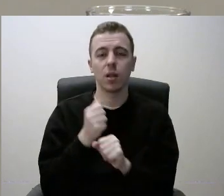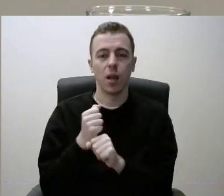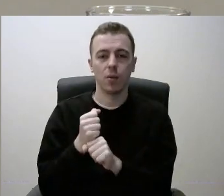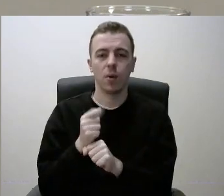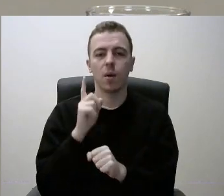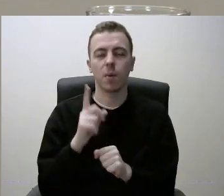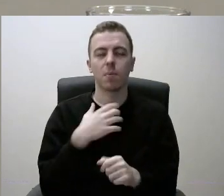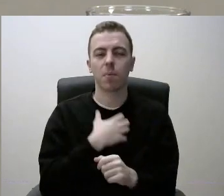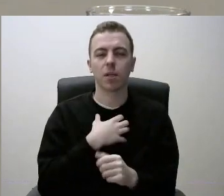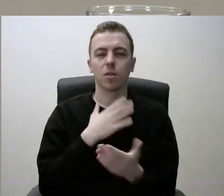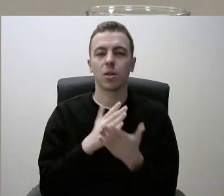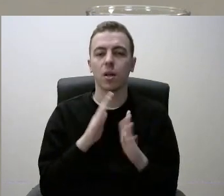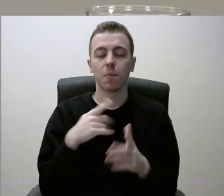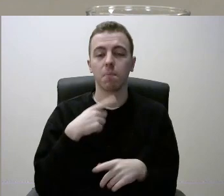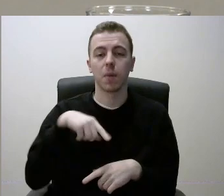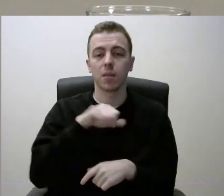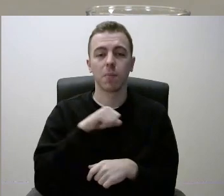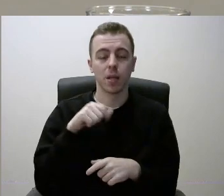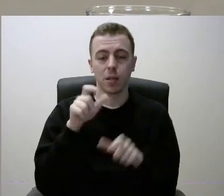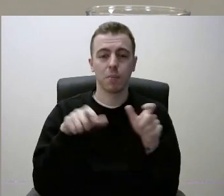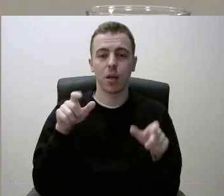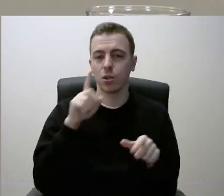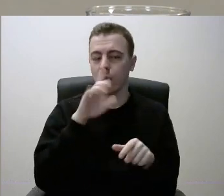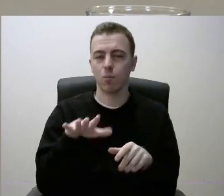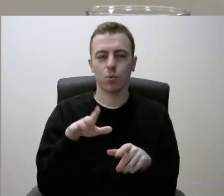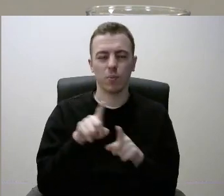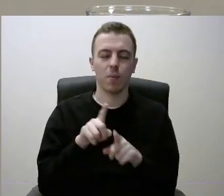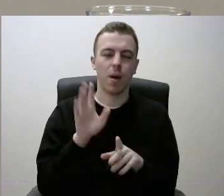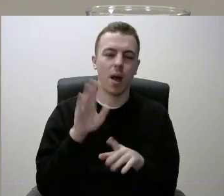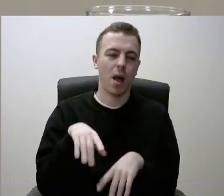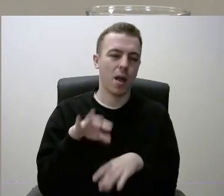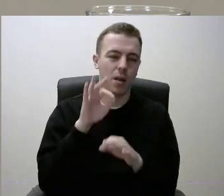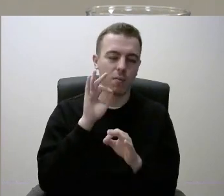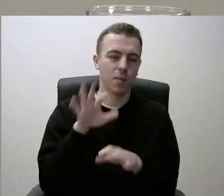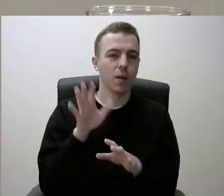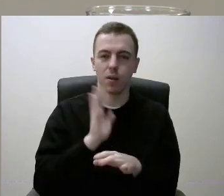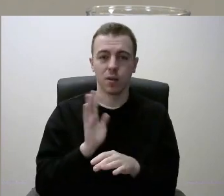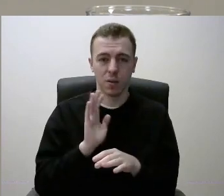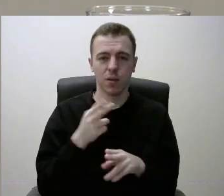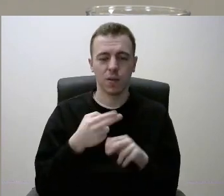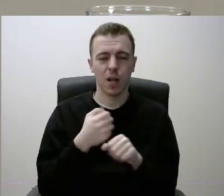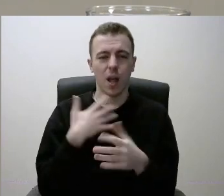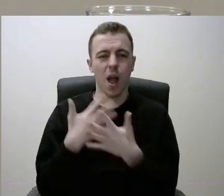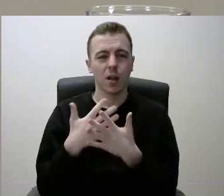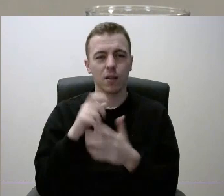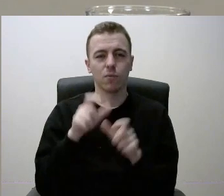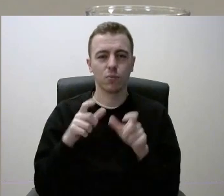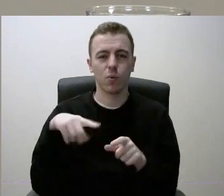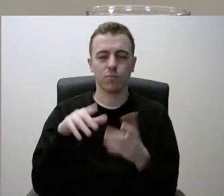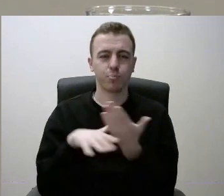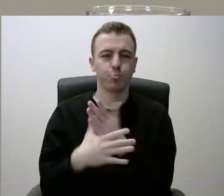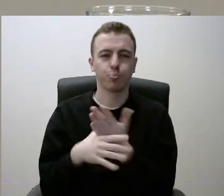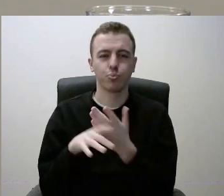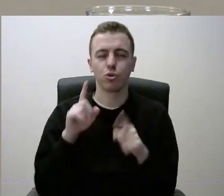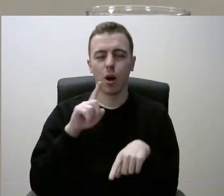pagrindinis momentas yra tai, kad mes patys kaip piliečiai nebūtumėm abejingi. Tai yra bendruomeniškumas, jeigu yra aktyvas bendruomenės, aktyvus piliečiai, jie laiku gali